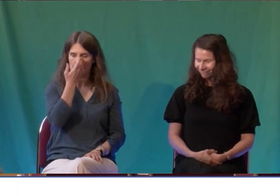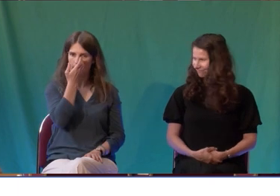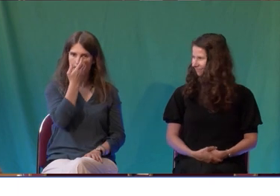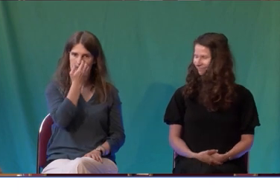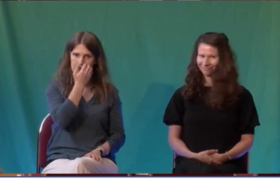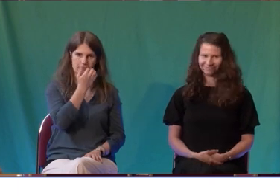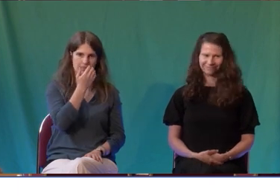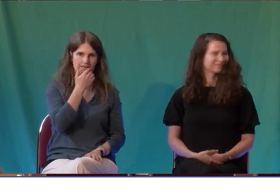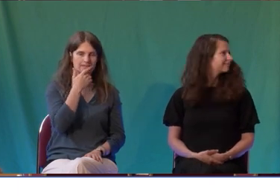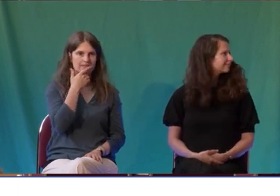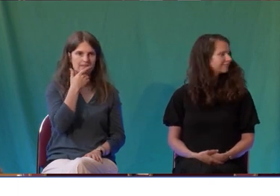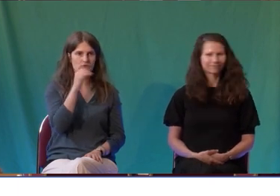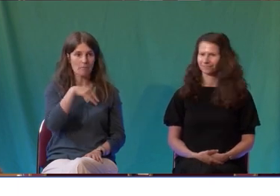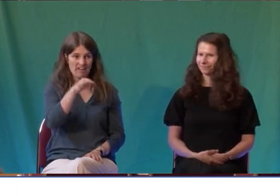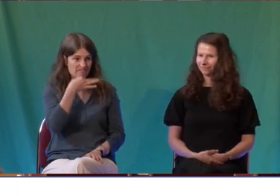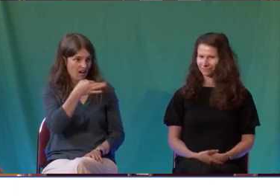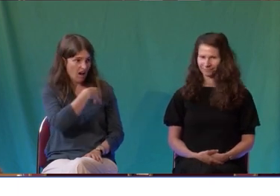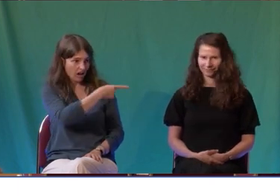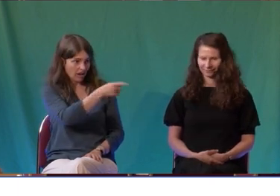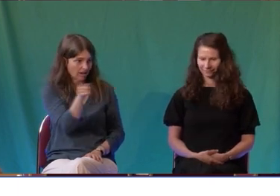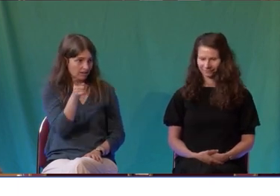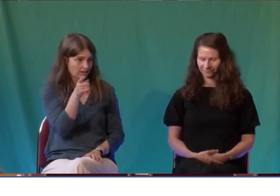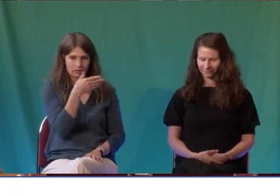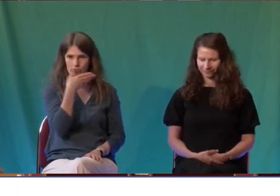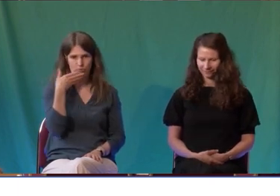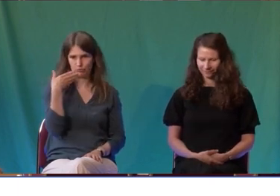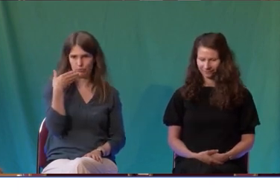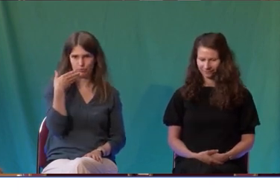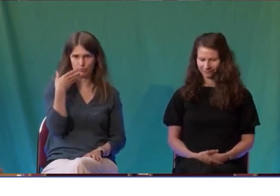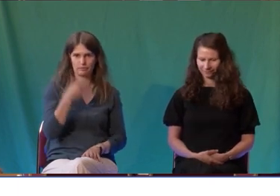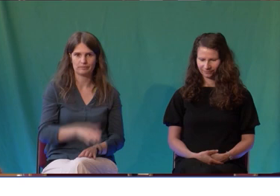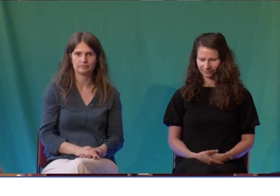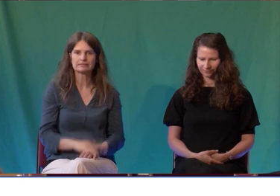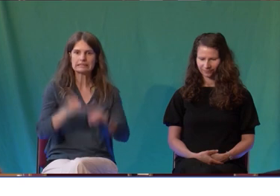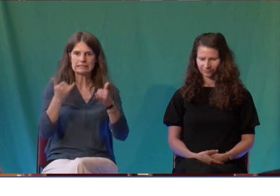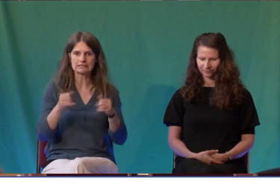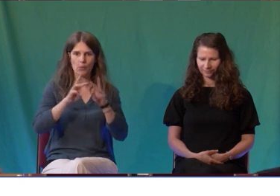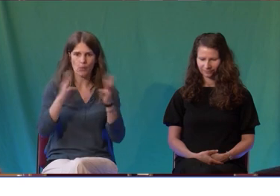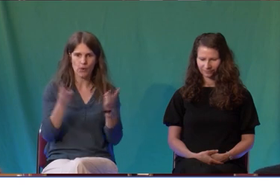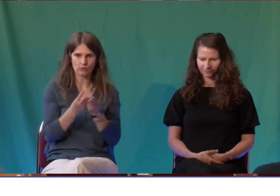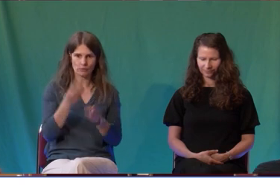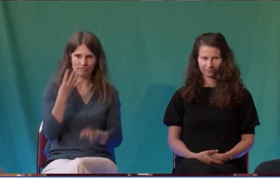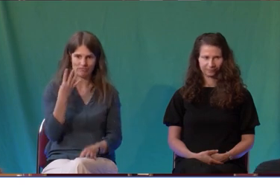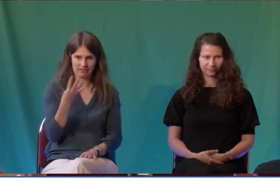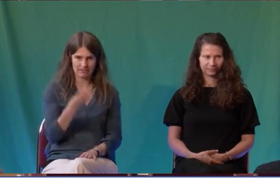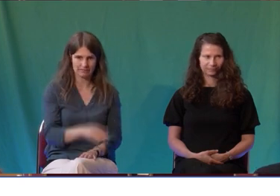habe ich mir fast gedacht aber dann schauen wir uns einfach direkt Workshop 4 an